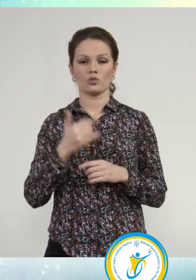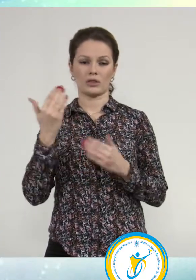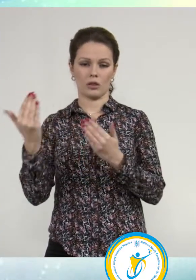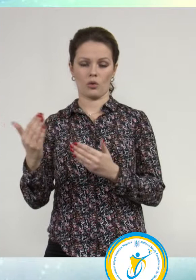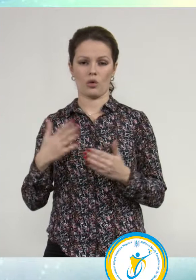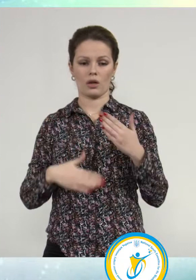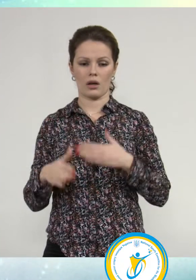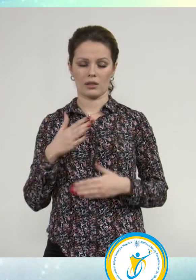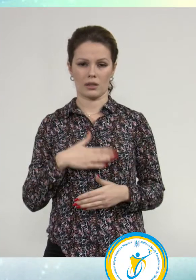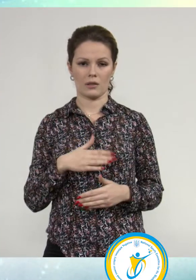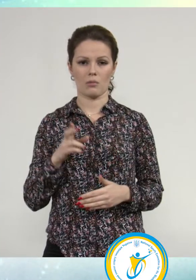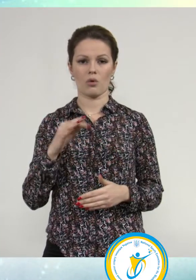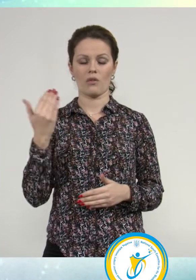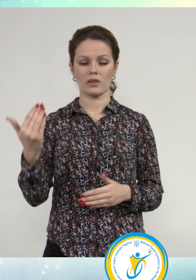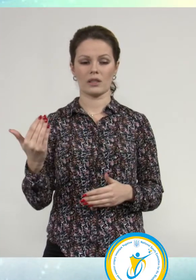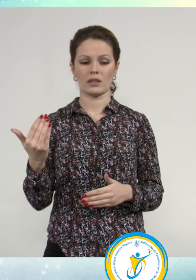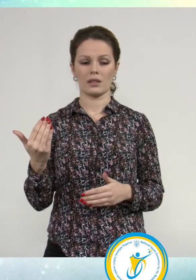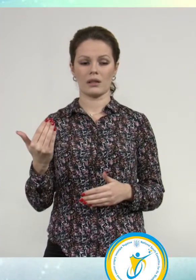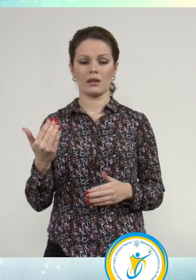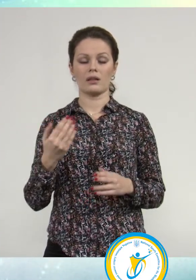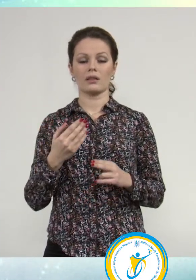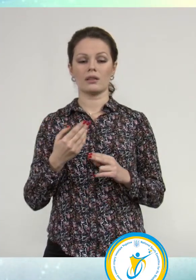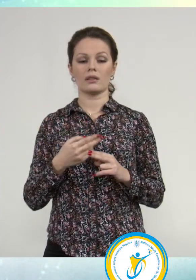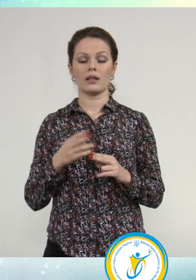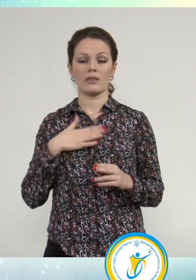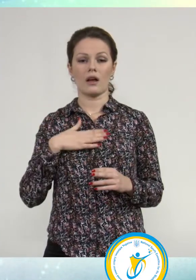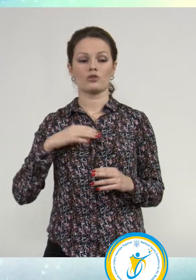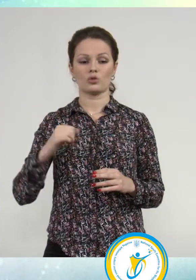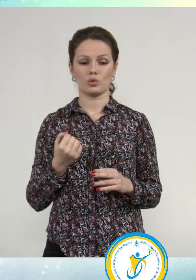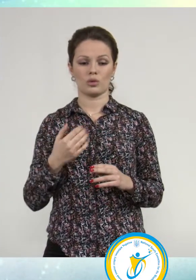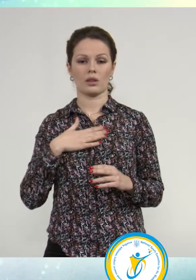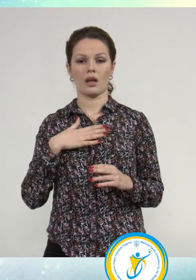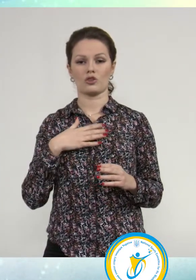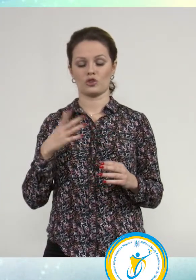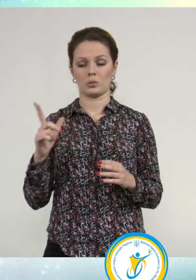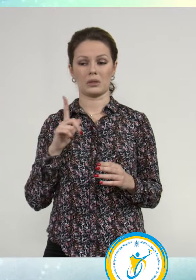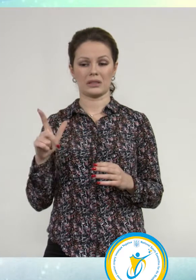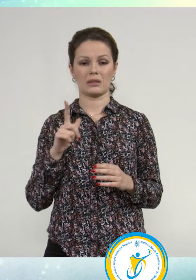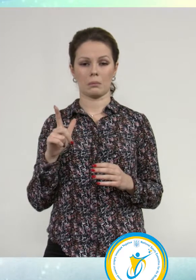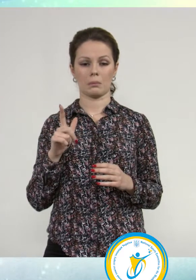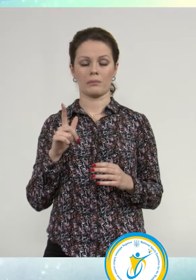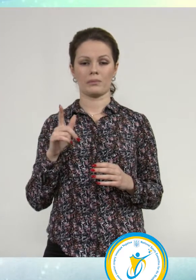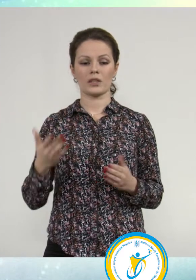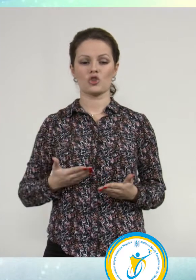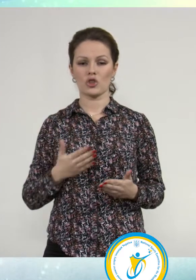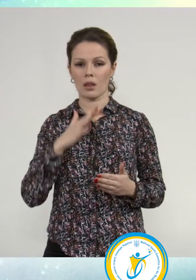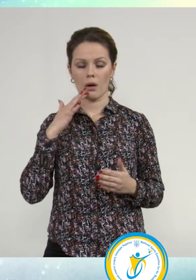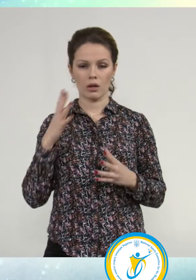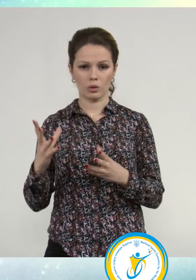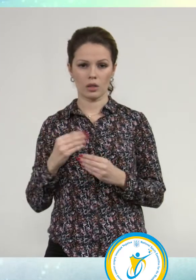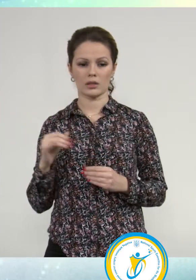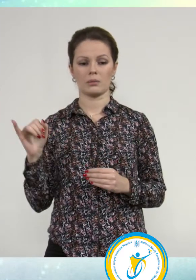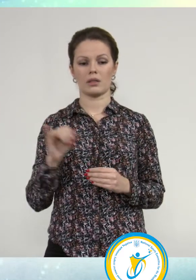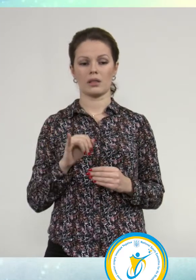бо він це оце от... наш друг. Це друг наш, ми з ним і жили багато,